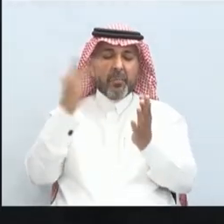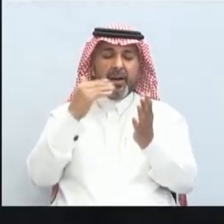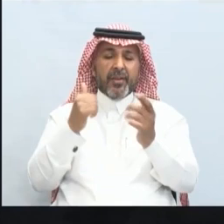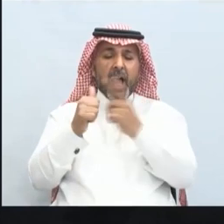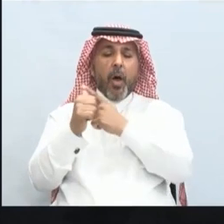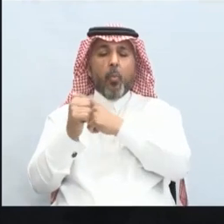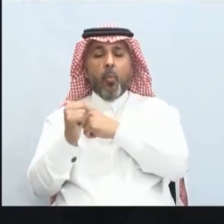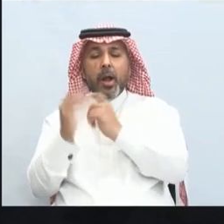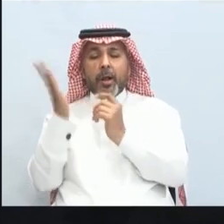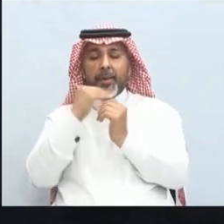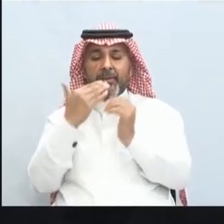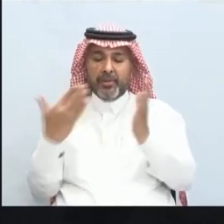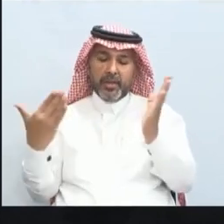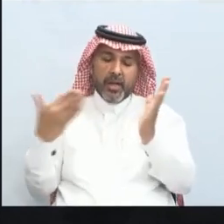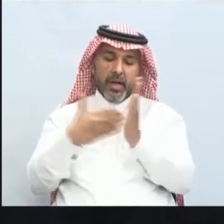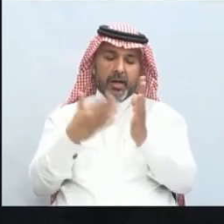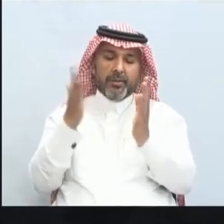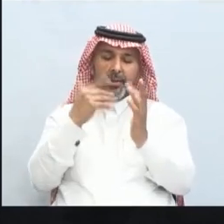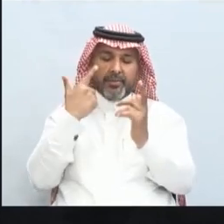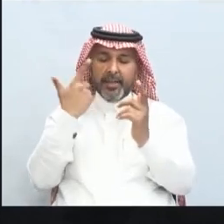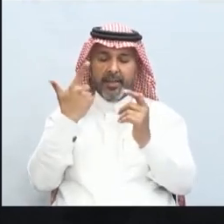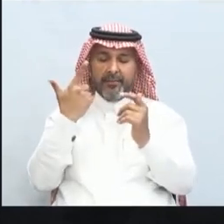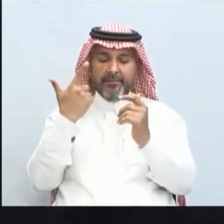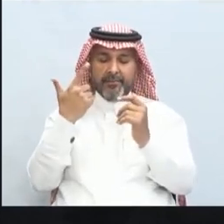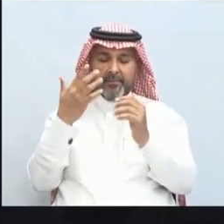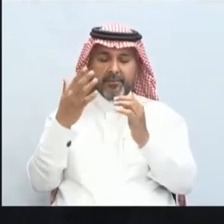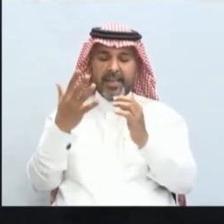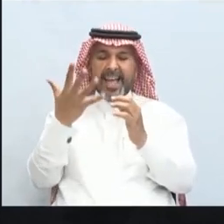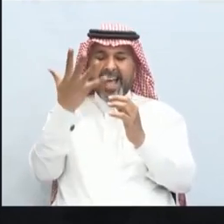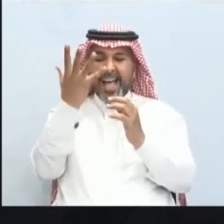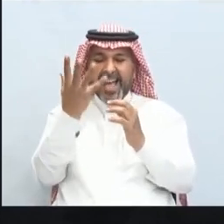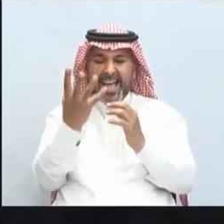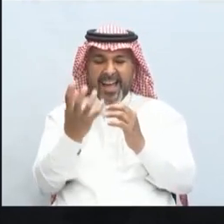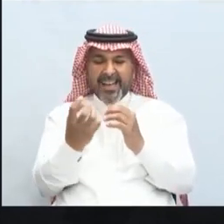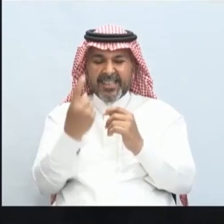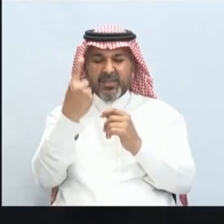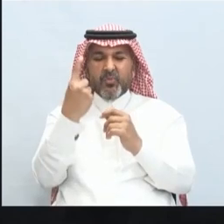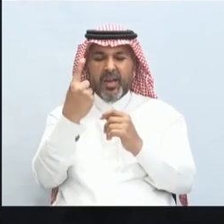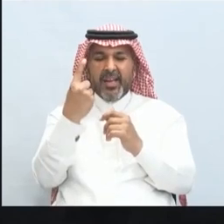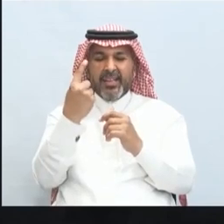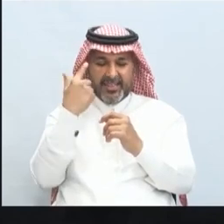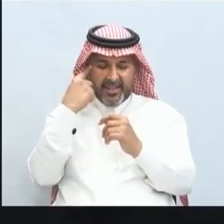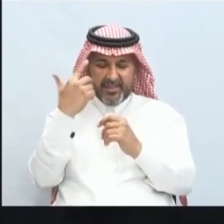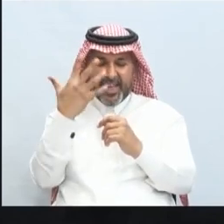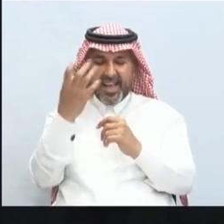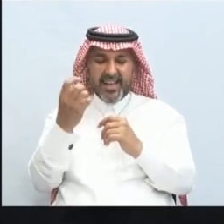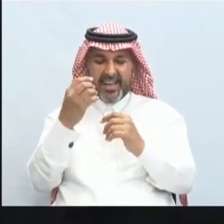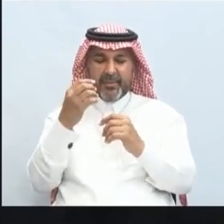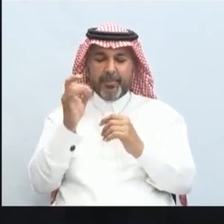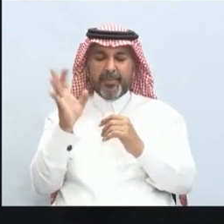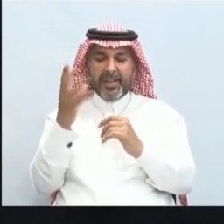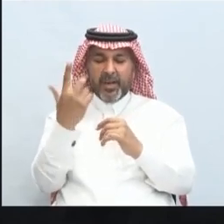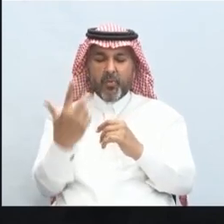بدايه ليس له بدايه فانني انقص عدد العناصر واحد انقص عدد العناصر واحد